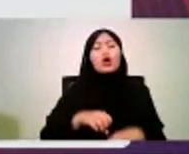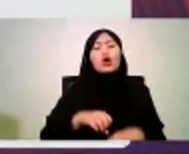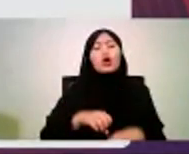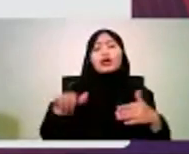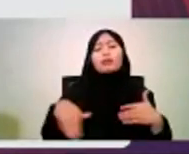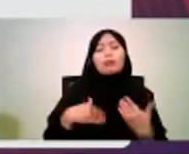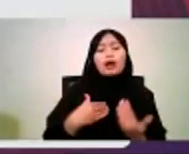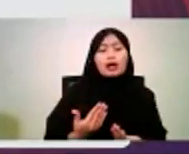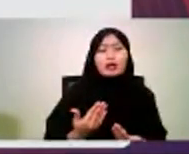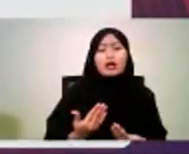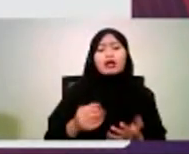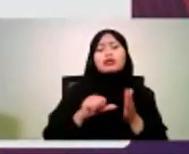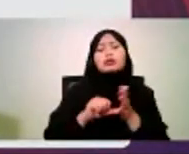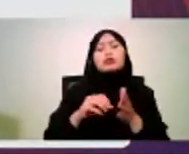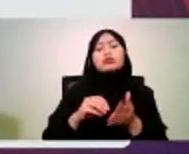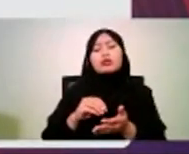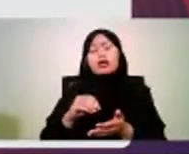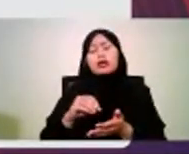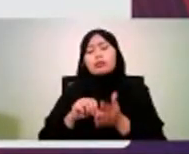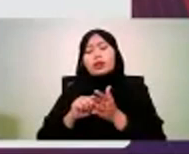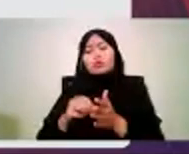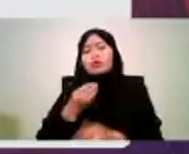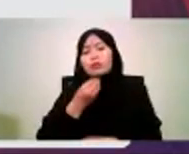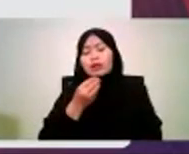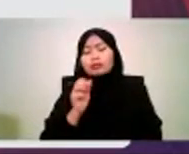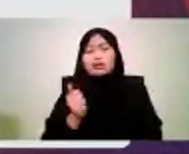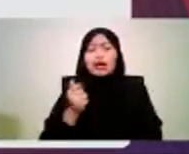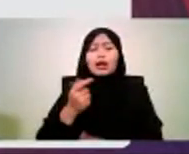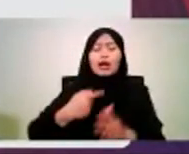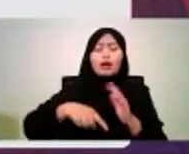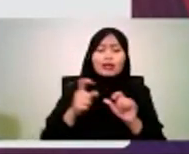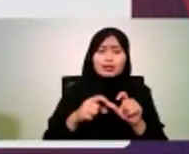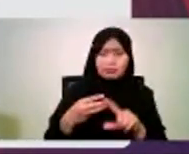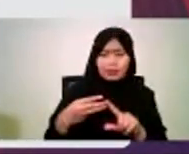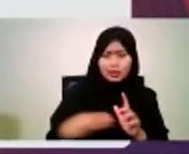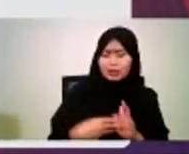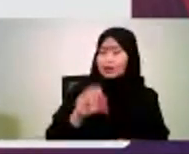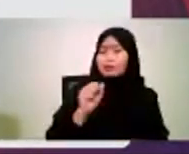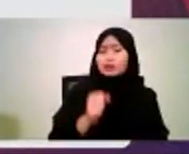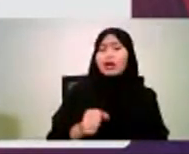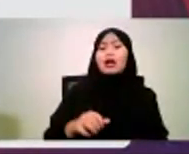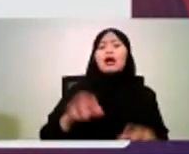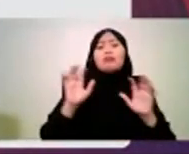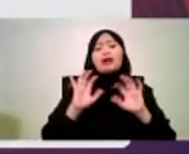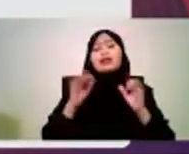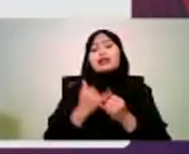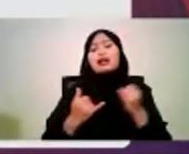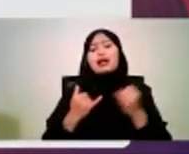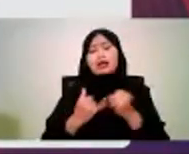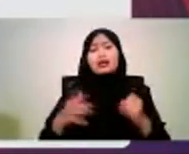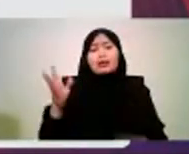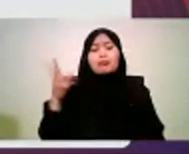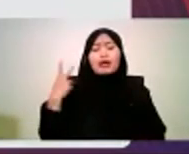harus menerbitkan SBN 7,9 persen Delapan persen dan banyak juga yang terakhir kemarin beli